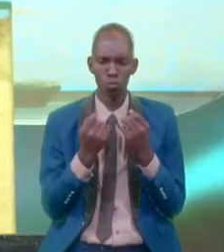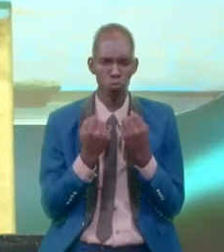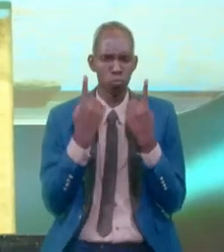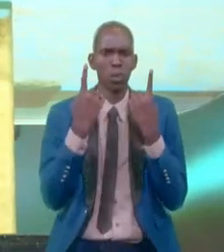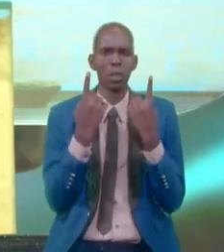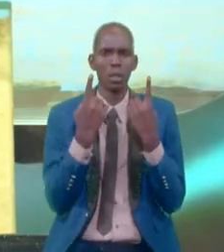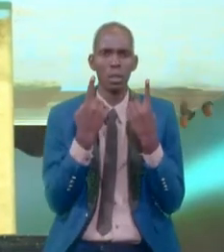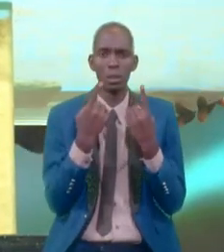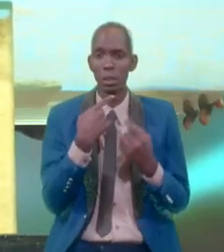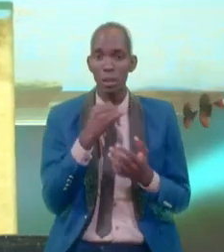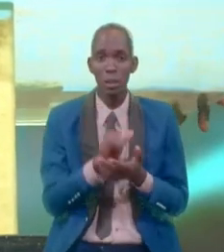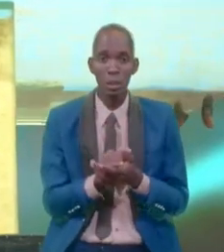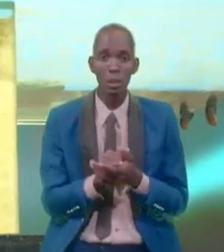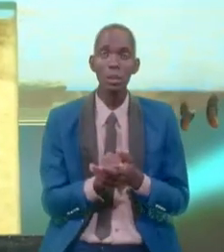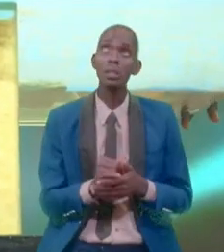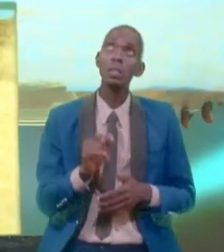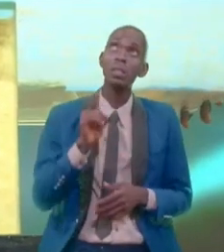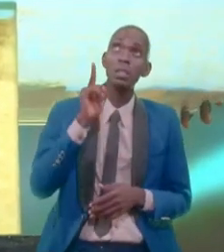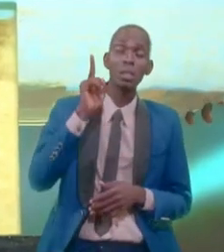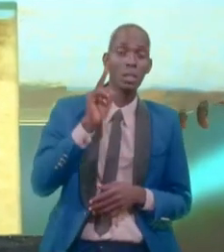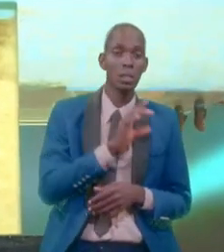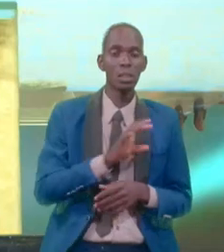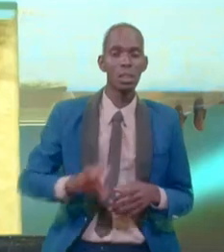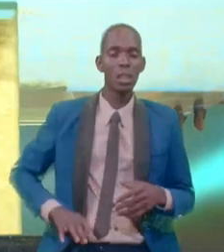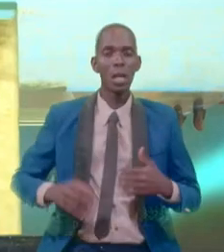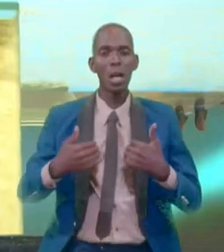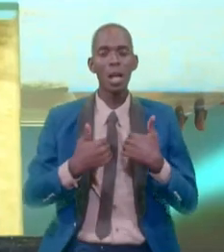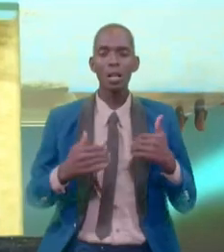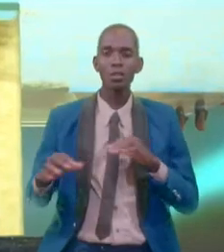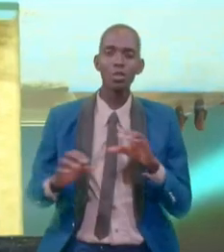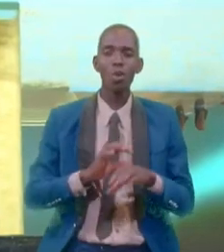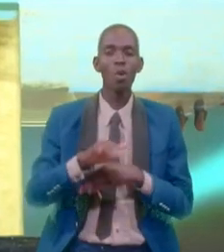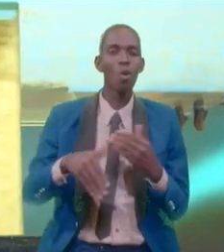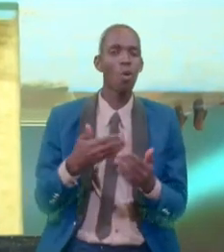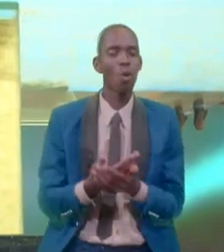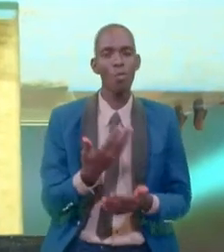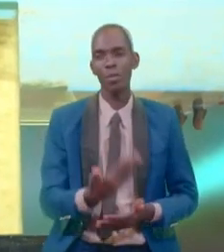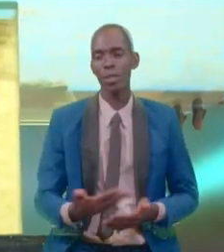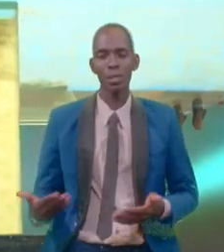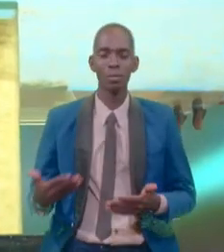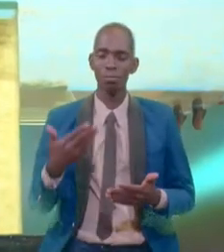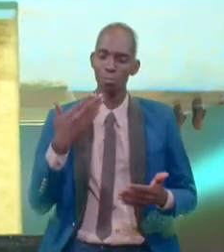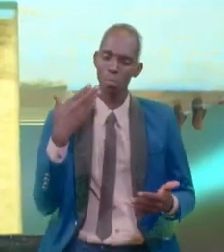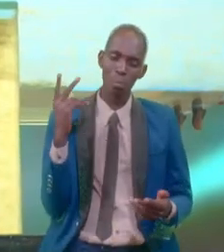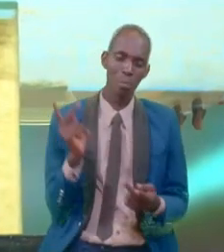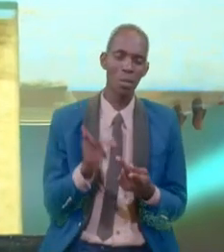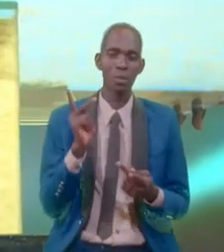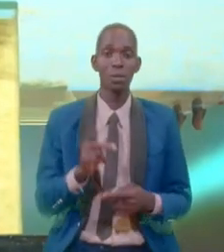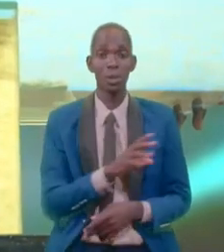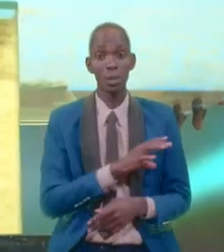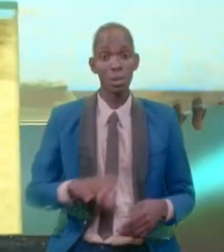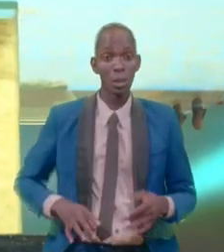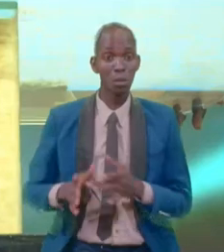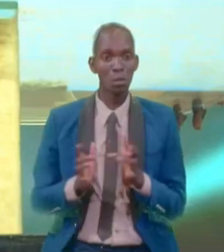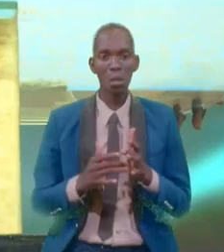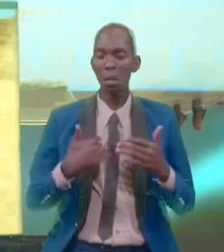étaient surpris, ébahis, et disaient, il fait tout à merveille. Nous parlons de Jésus, il n'a